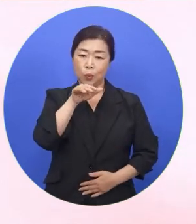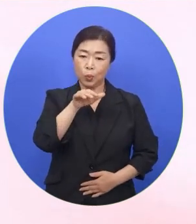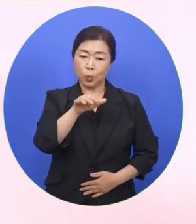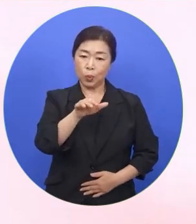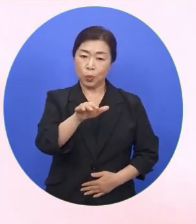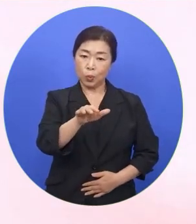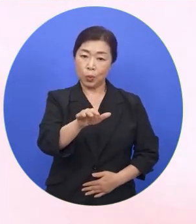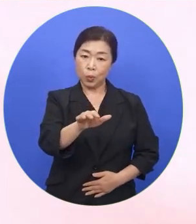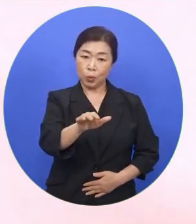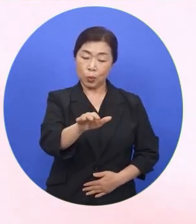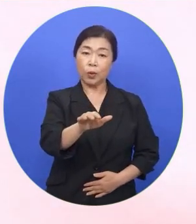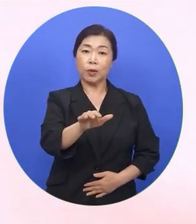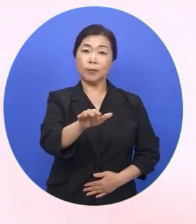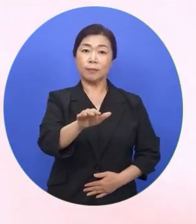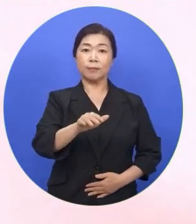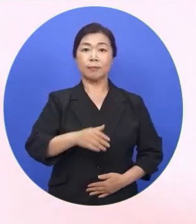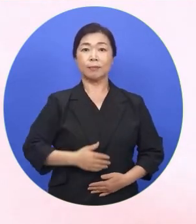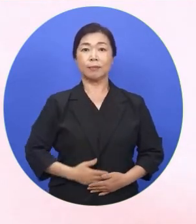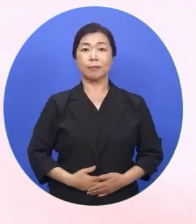내뱉고